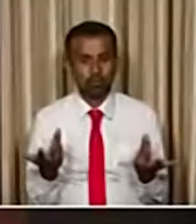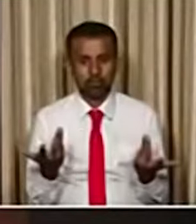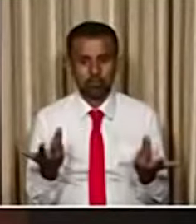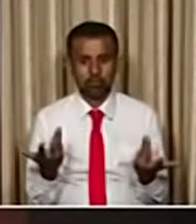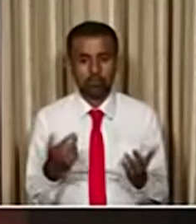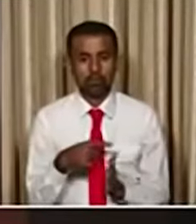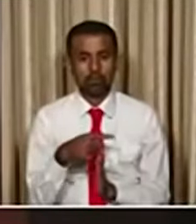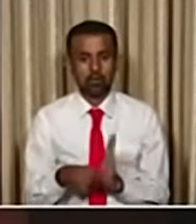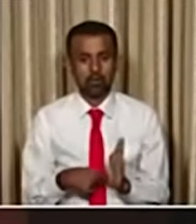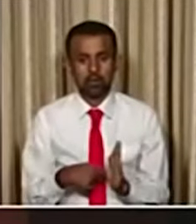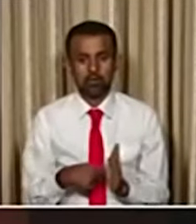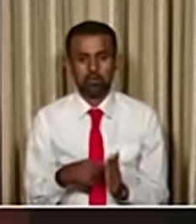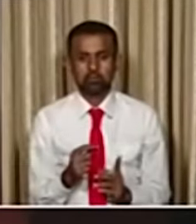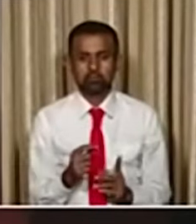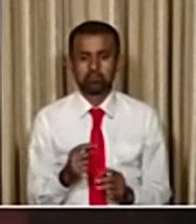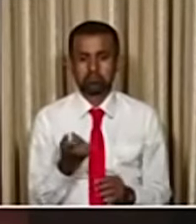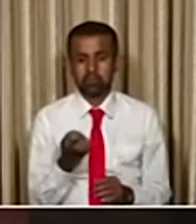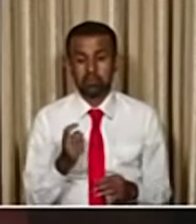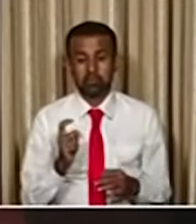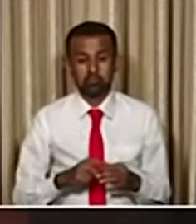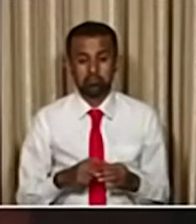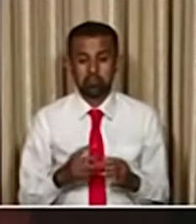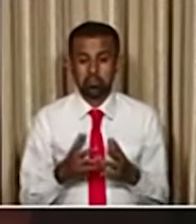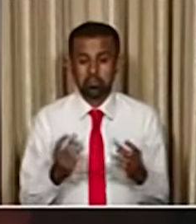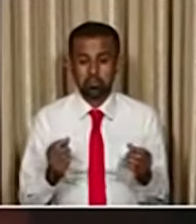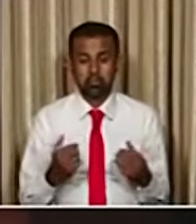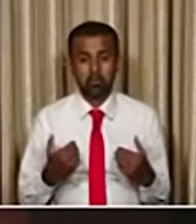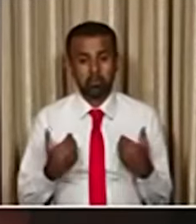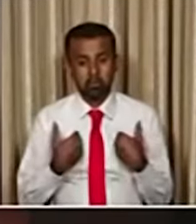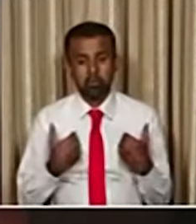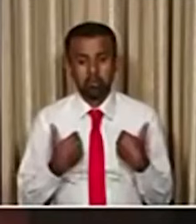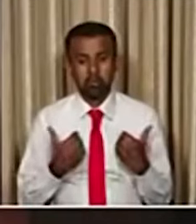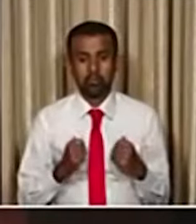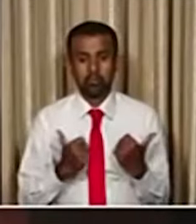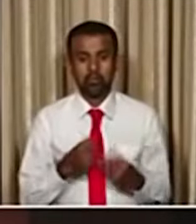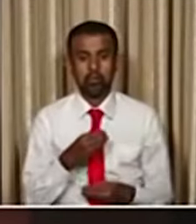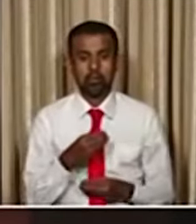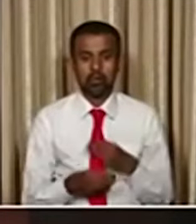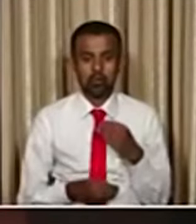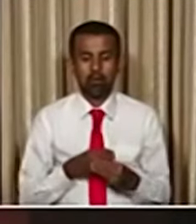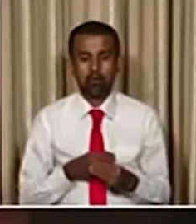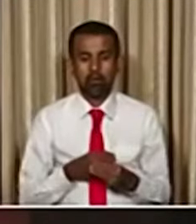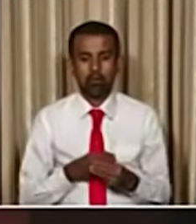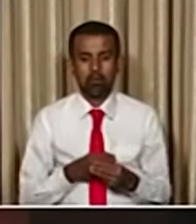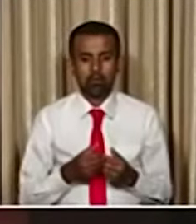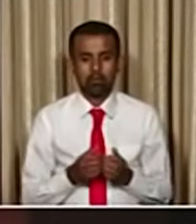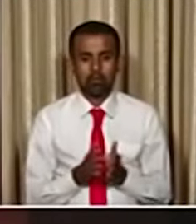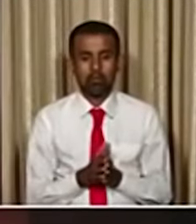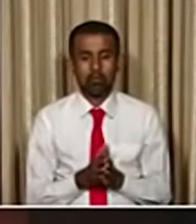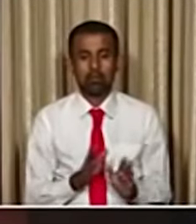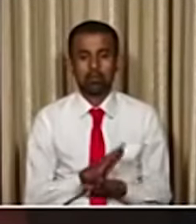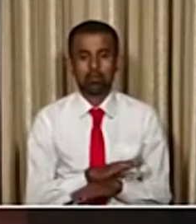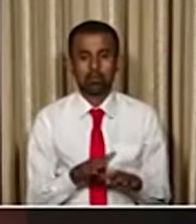ගියේ මේ රටේ තියෙන දරිද්‍රතා ප්‍රශ්නෙන් මිදිලා කොහොම හරි ජීවනෝපාය සකස් කරගෙන තමන්ගේ